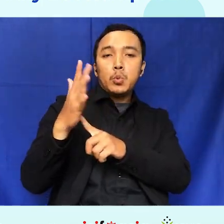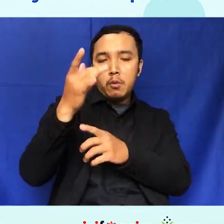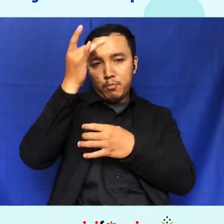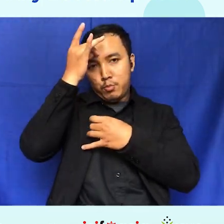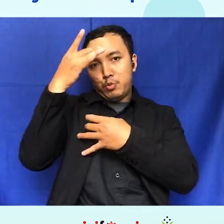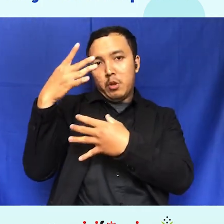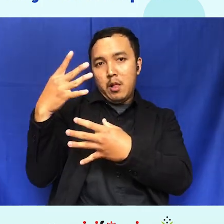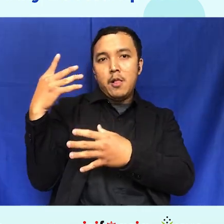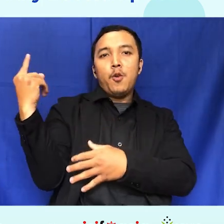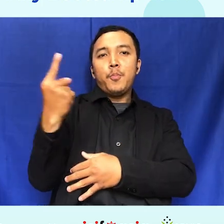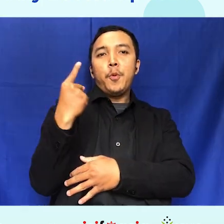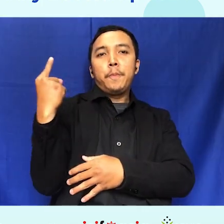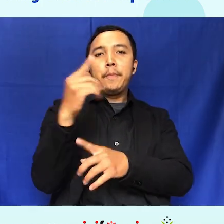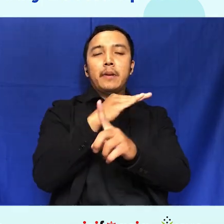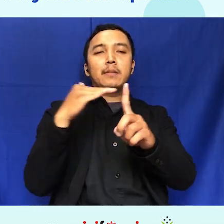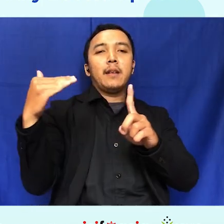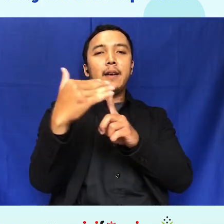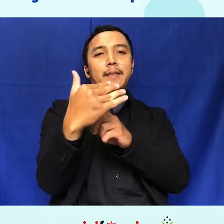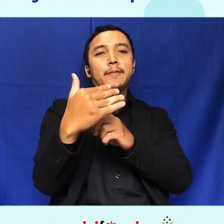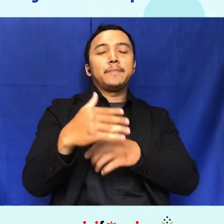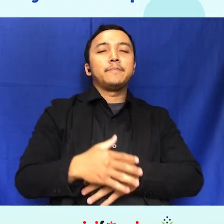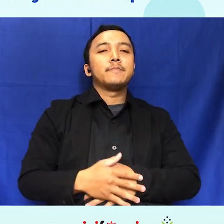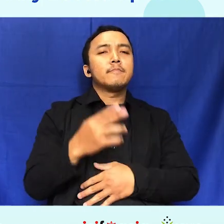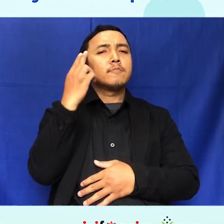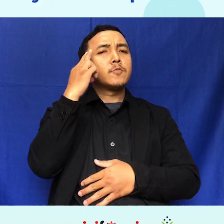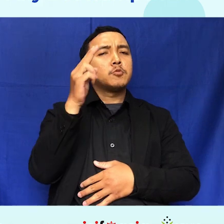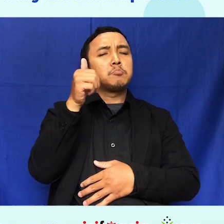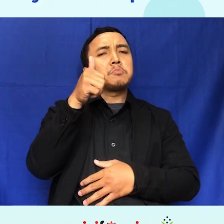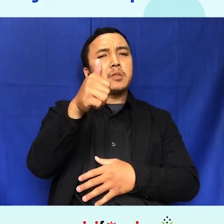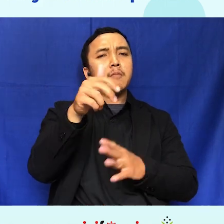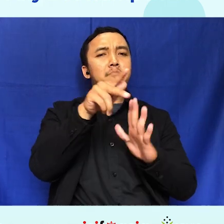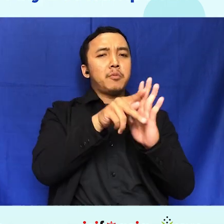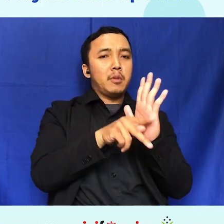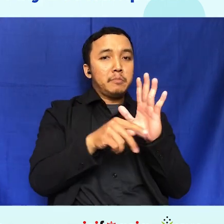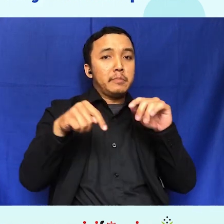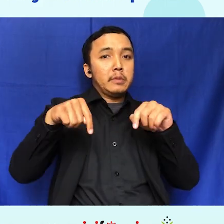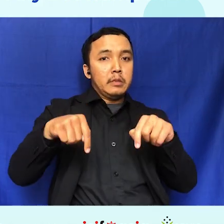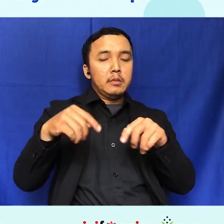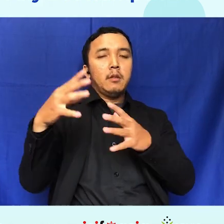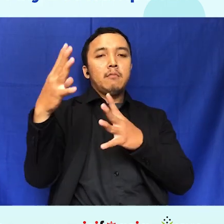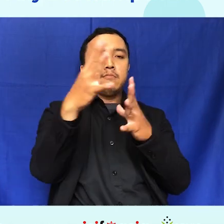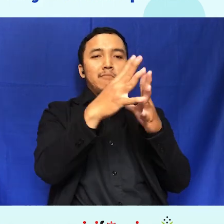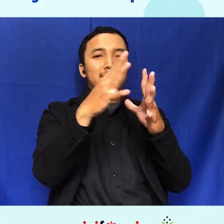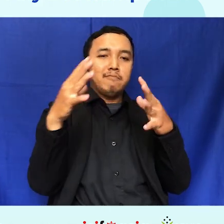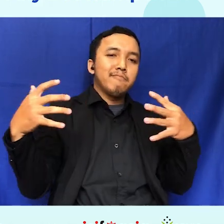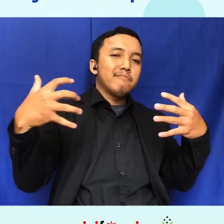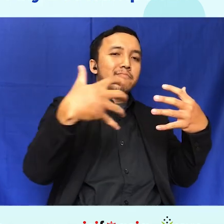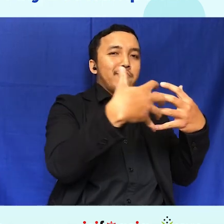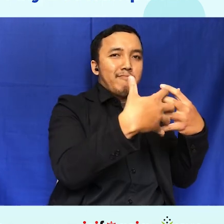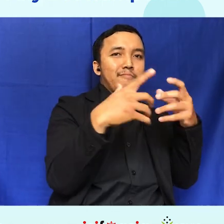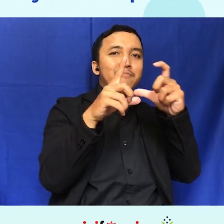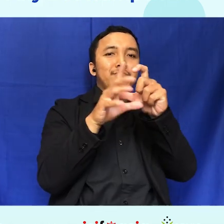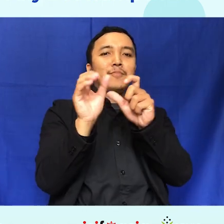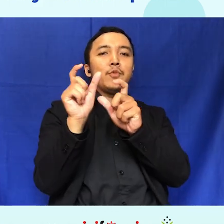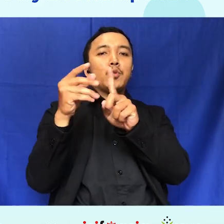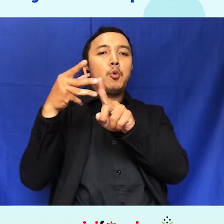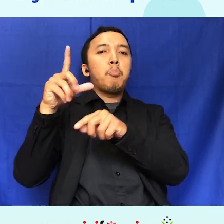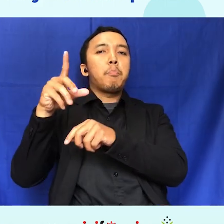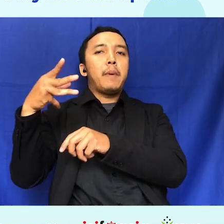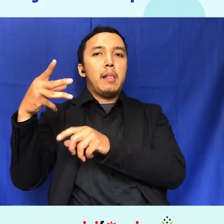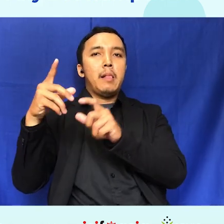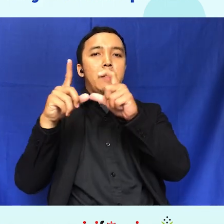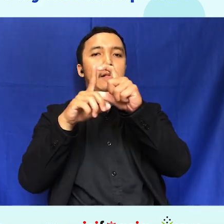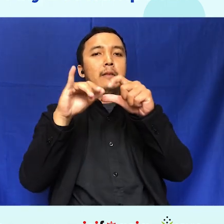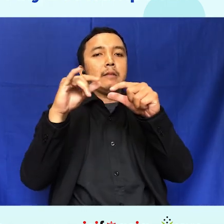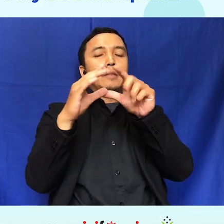serta masyarakat umum. Untuk mengerjakan proyek ini, kami mengadaptasi pendekatan Double Diamond.